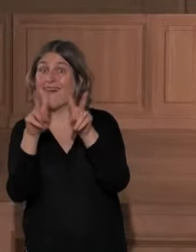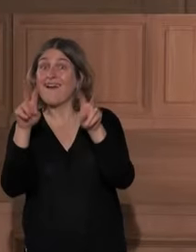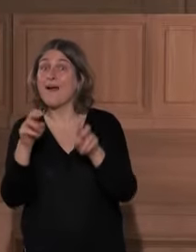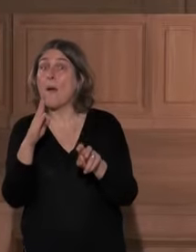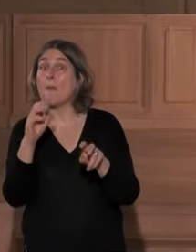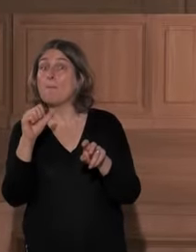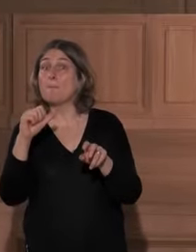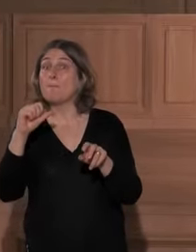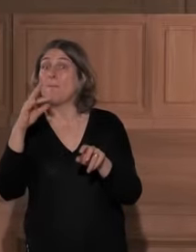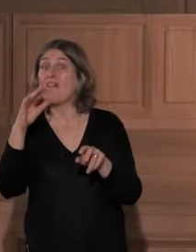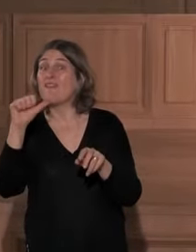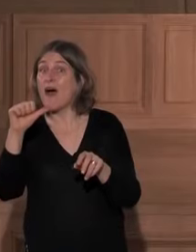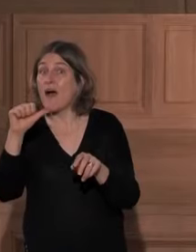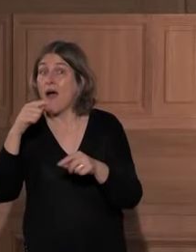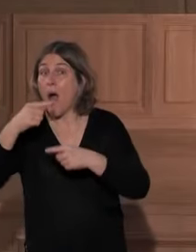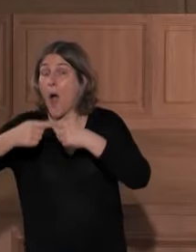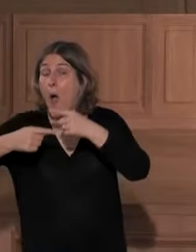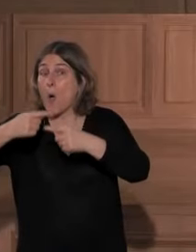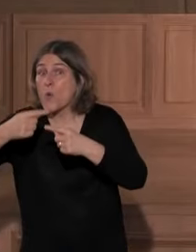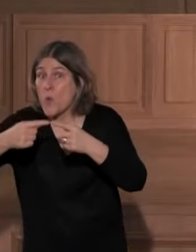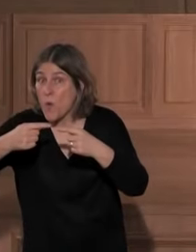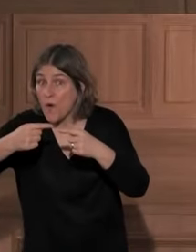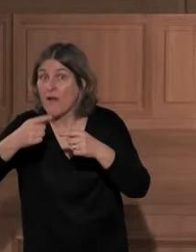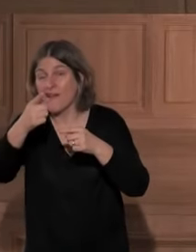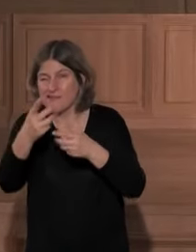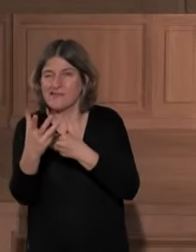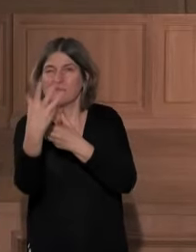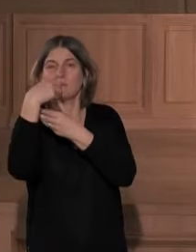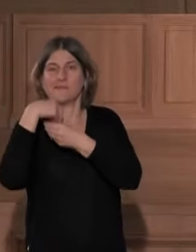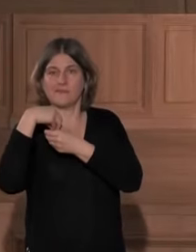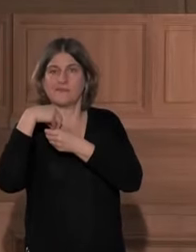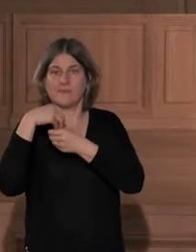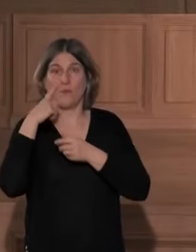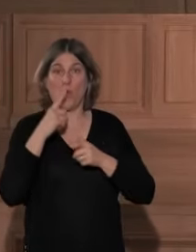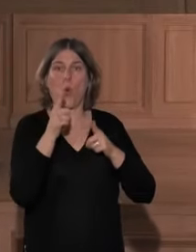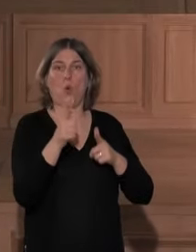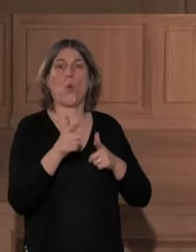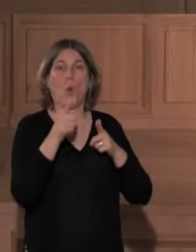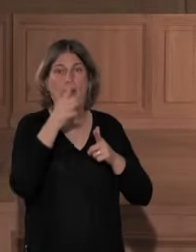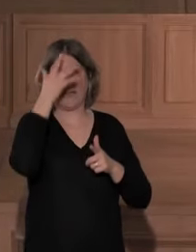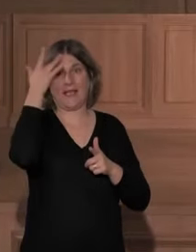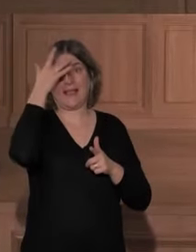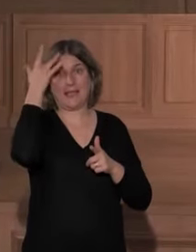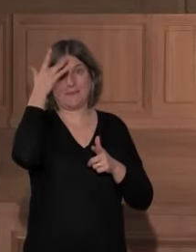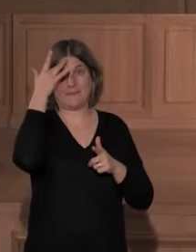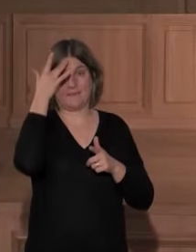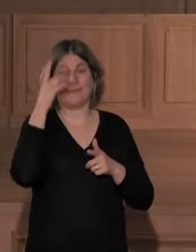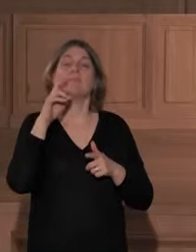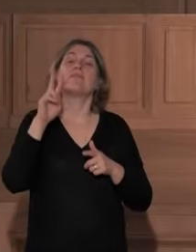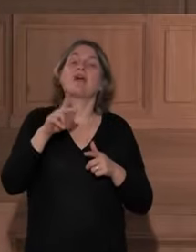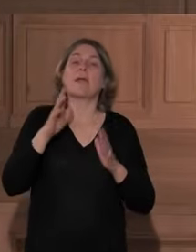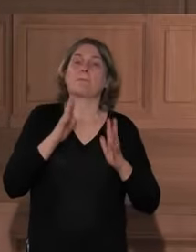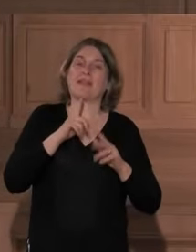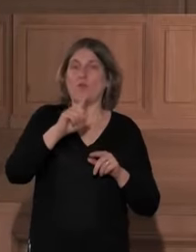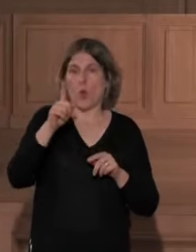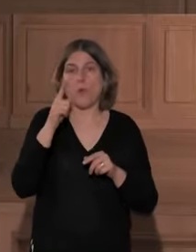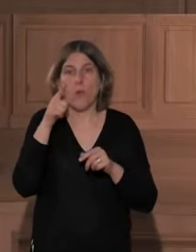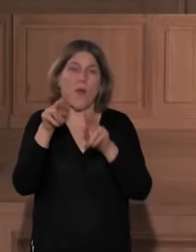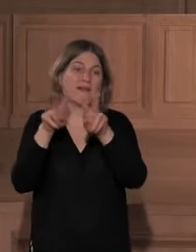l'été. Ça, c'est pas tout à fait du bénévolat. On préfère que ce soit du personnel salarié, parce que c'est des responsabilités. Donc ça, c'est des personnes, pour